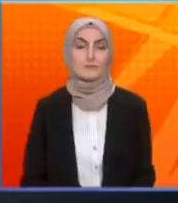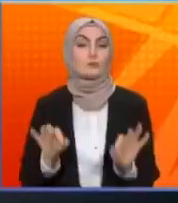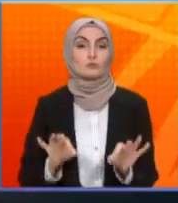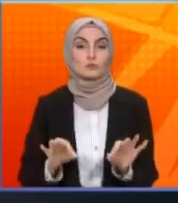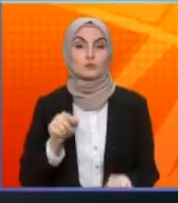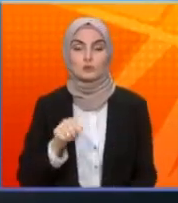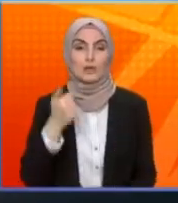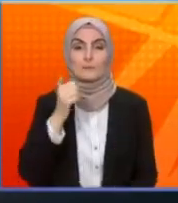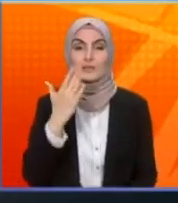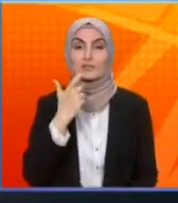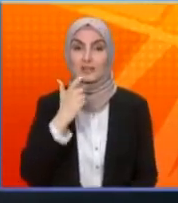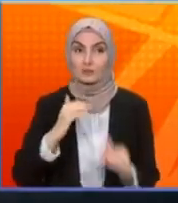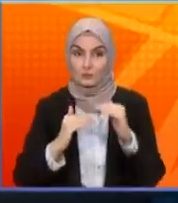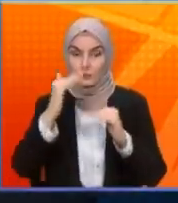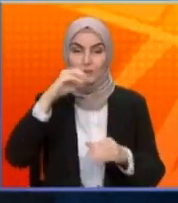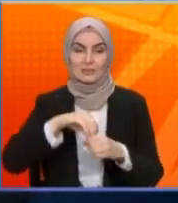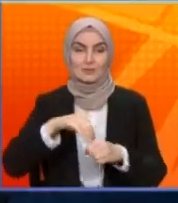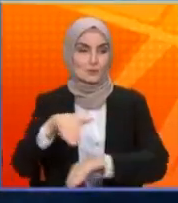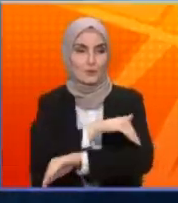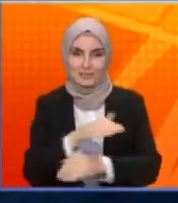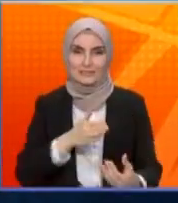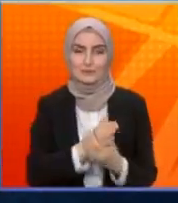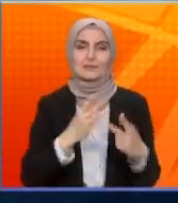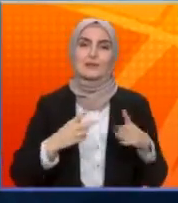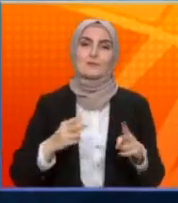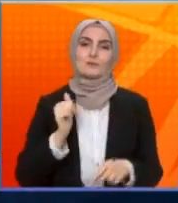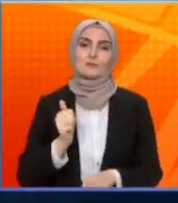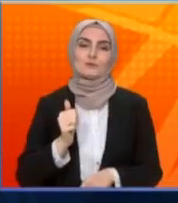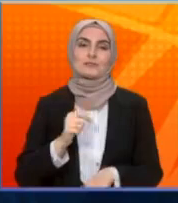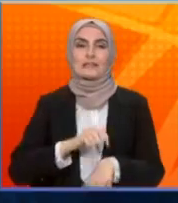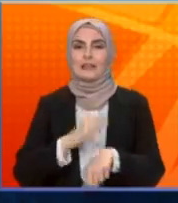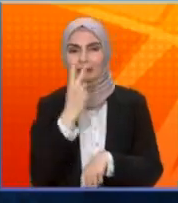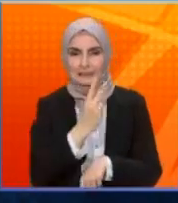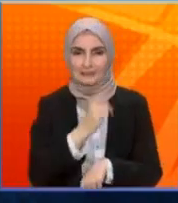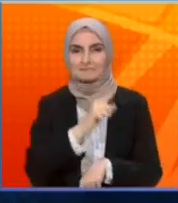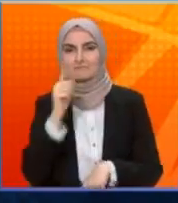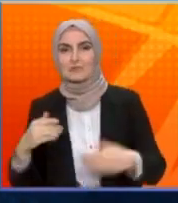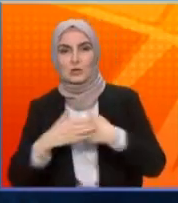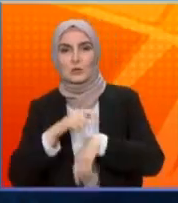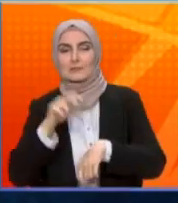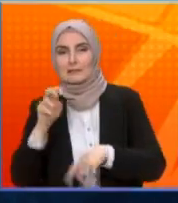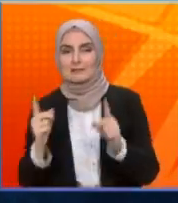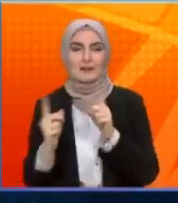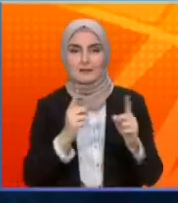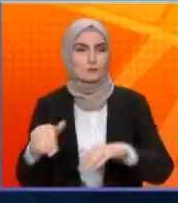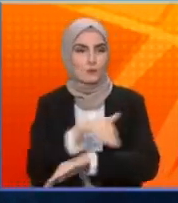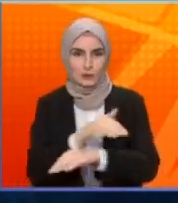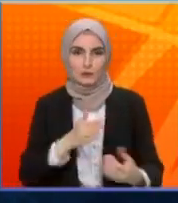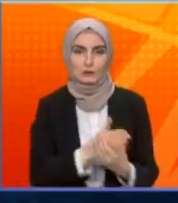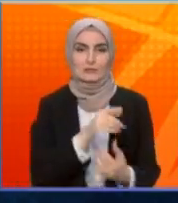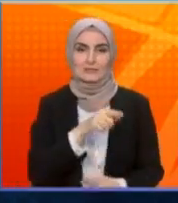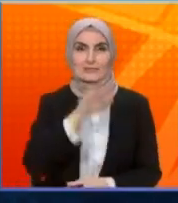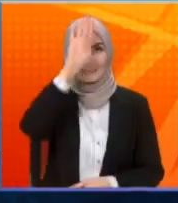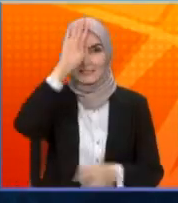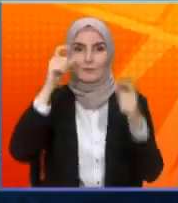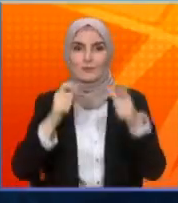Bugün 65 yaş ve üstü için sokağa çıkma günüydü. Saat 14 ila 20 arasında sokağa çıktılar. İstanbul Kağıthane'de oturanlar bugün daha